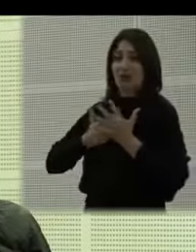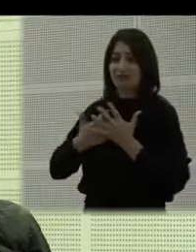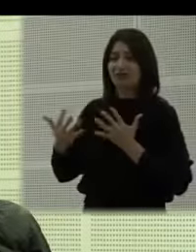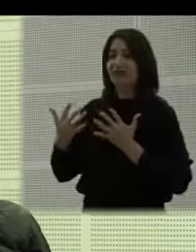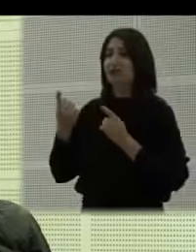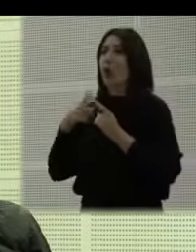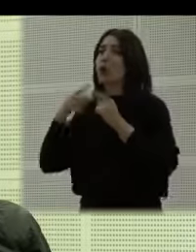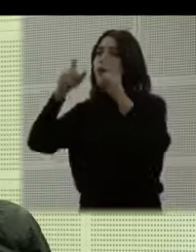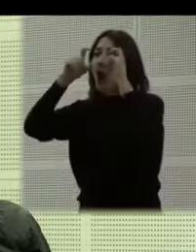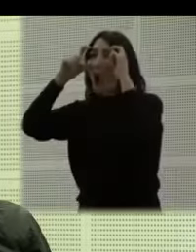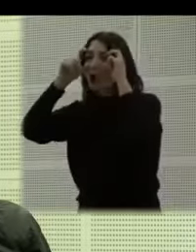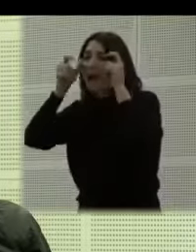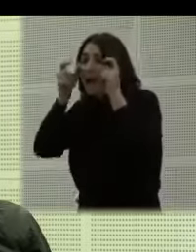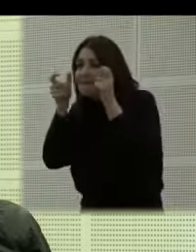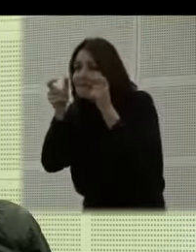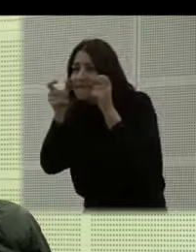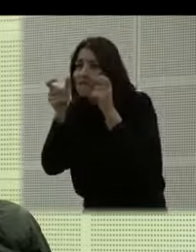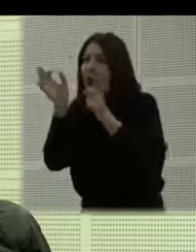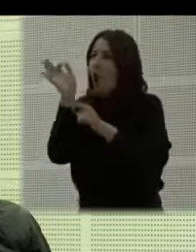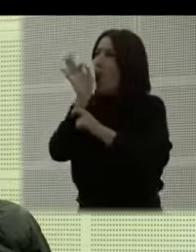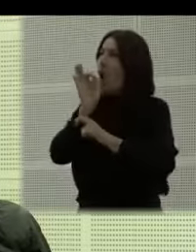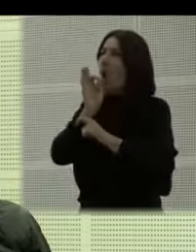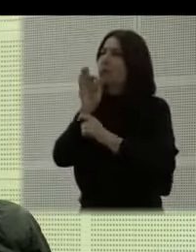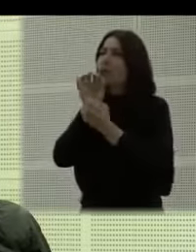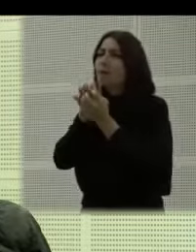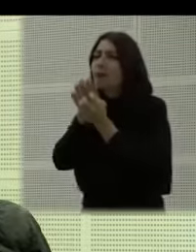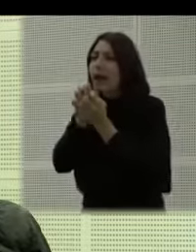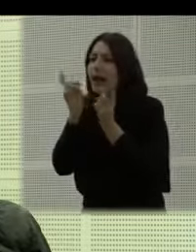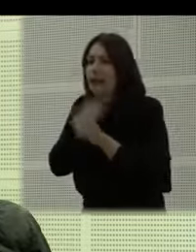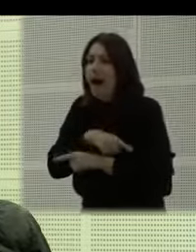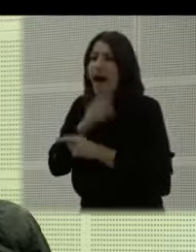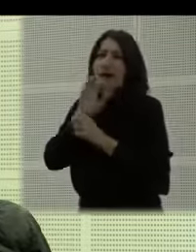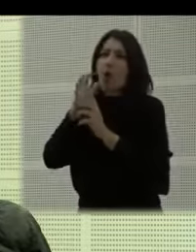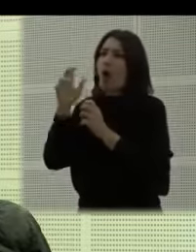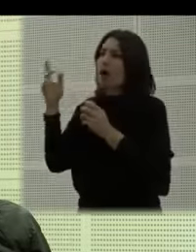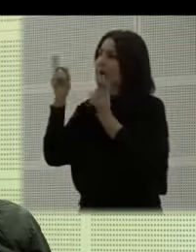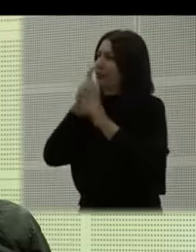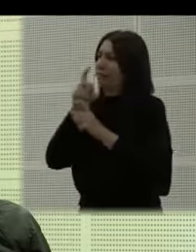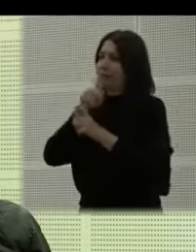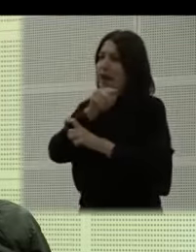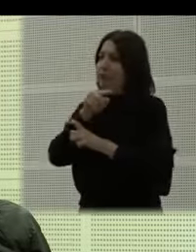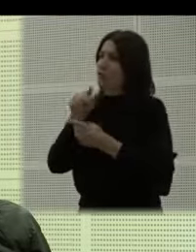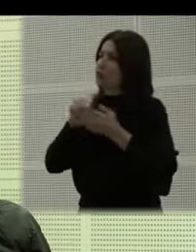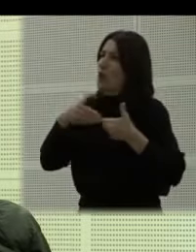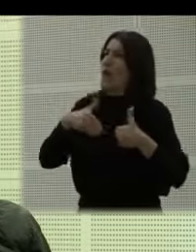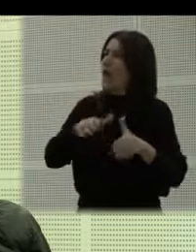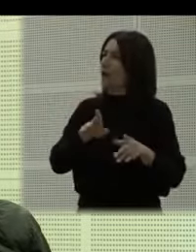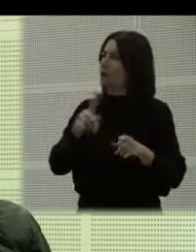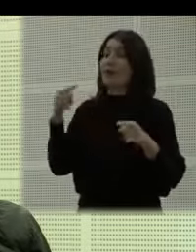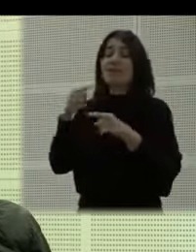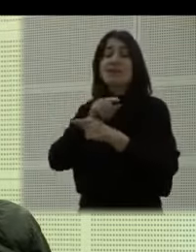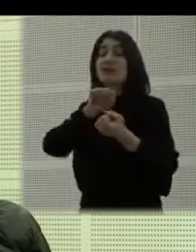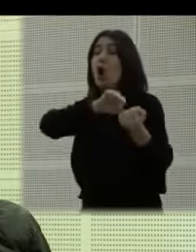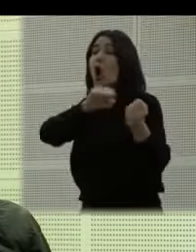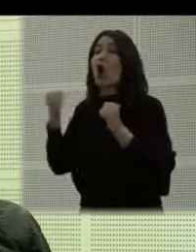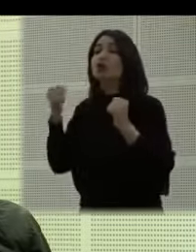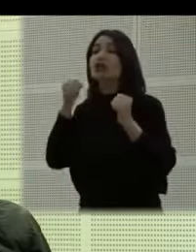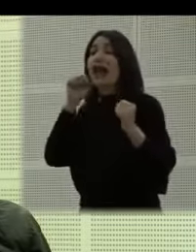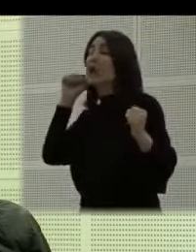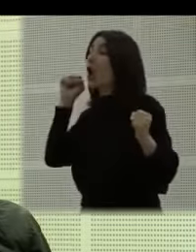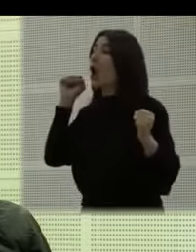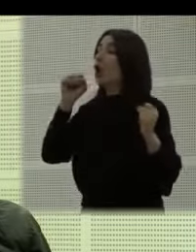lenti spesse, o perché sei balbuziente, o per altri motivi. E lottare contro il bullismo è